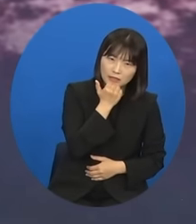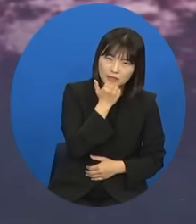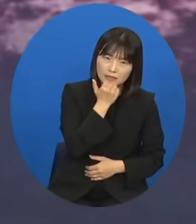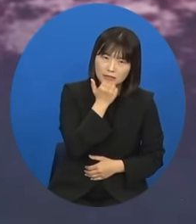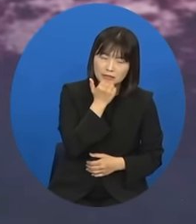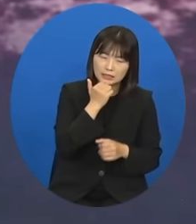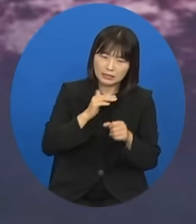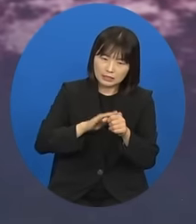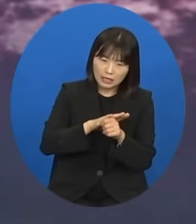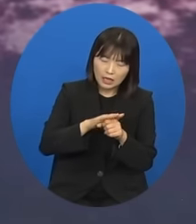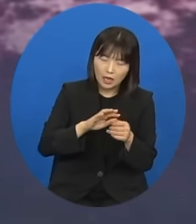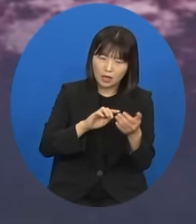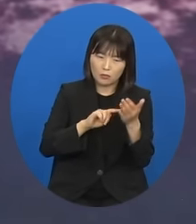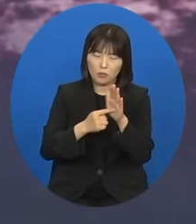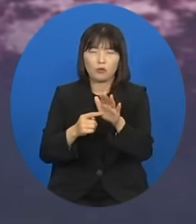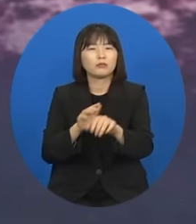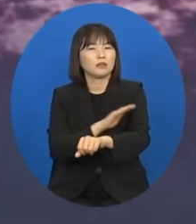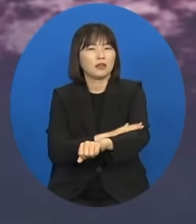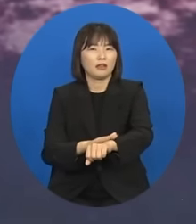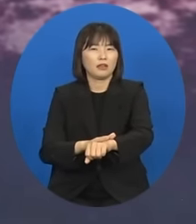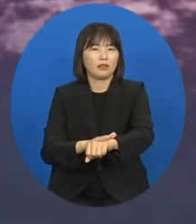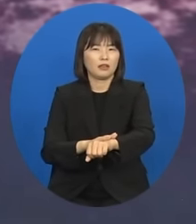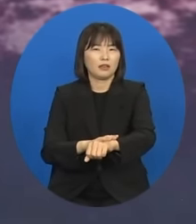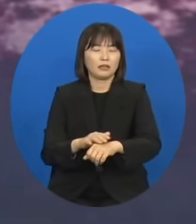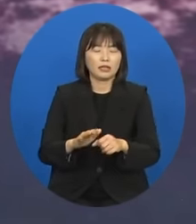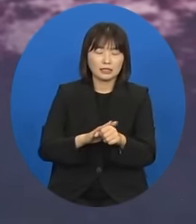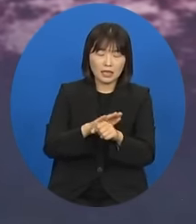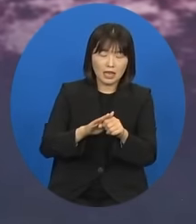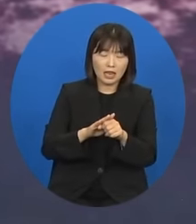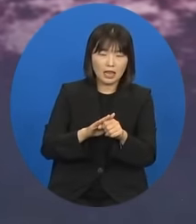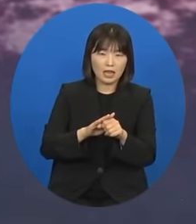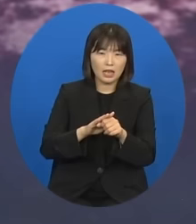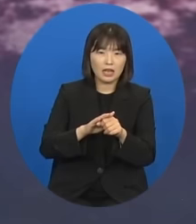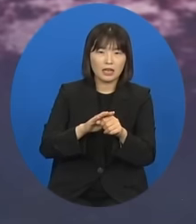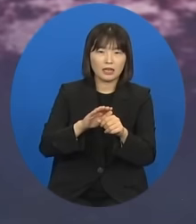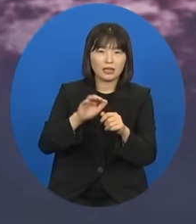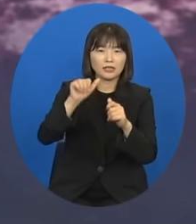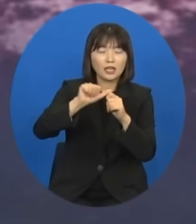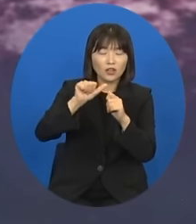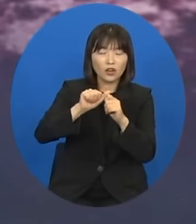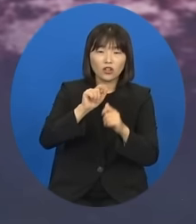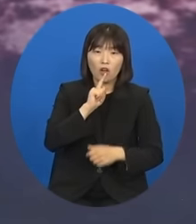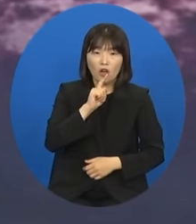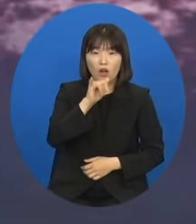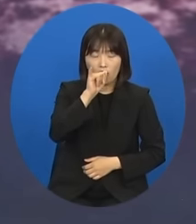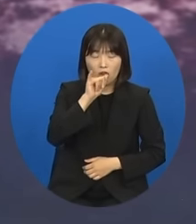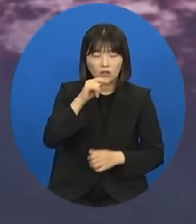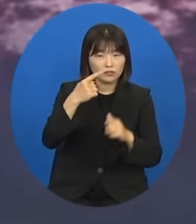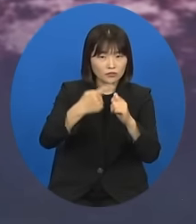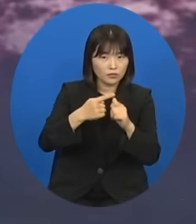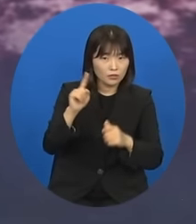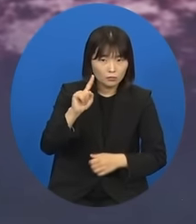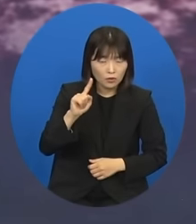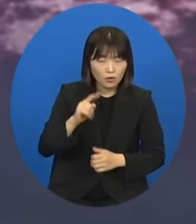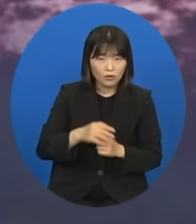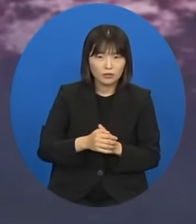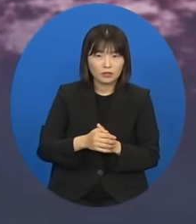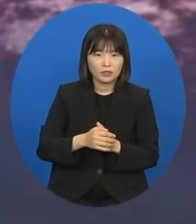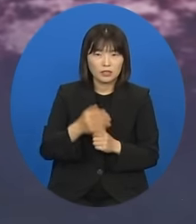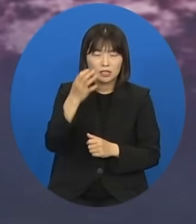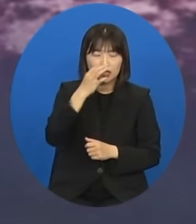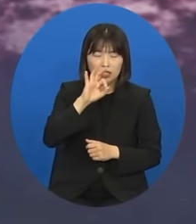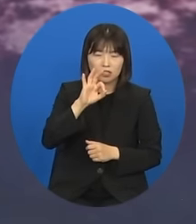것을 표현하는 스타일이었어요 사랑의 다섯 가지 언어가 있다고 하죠 뭐죠 첫 번째 인정하는